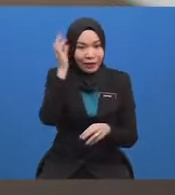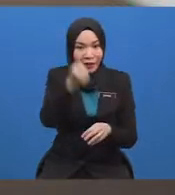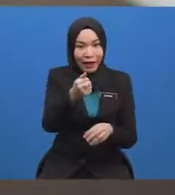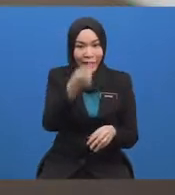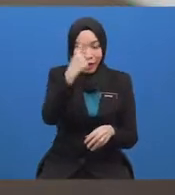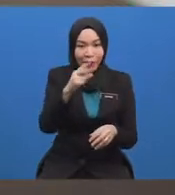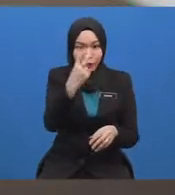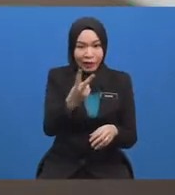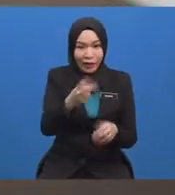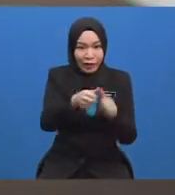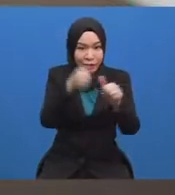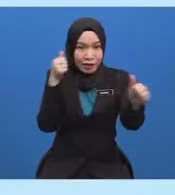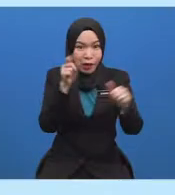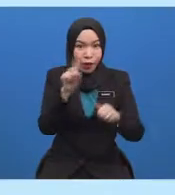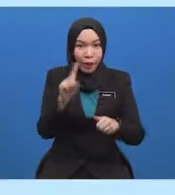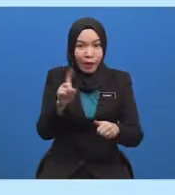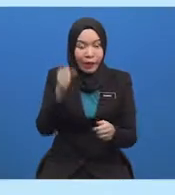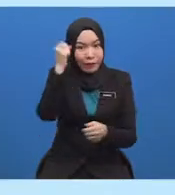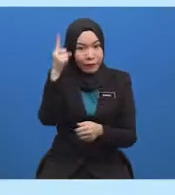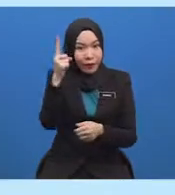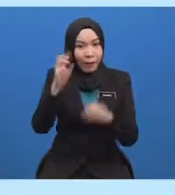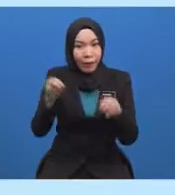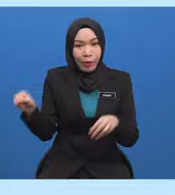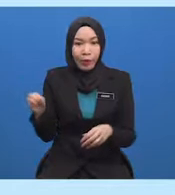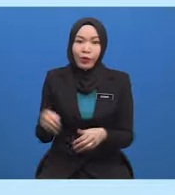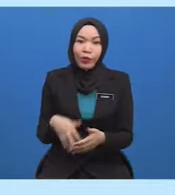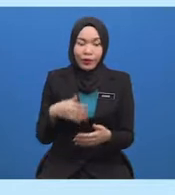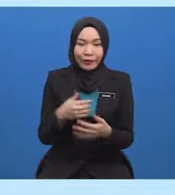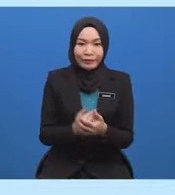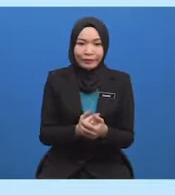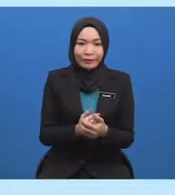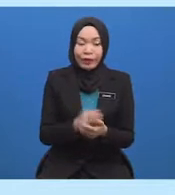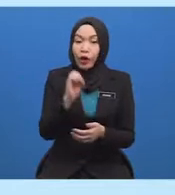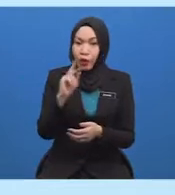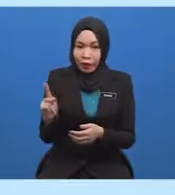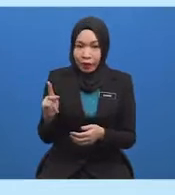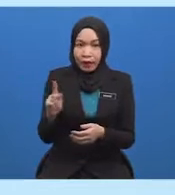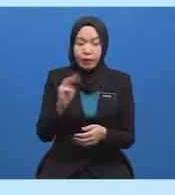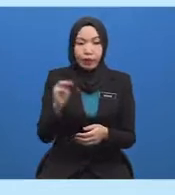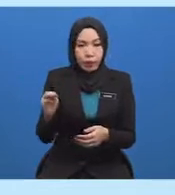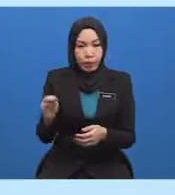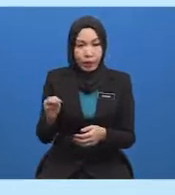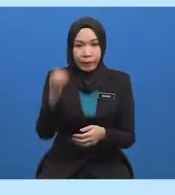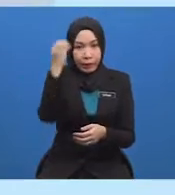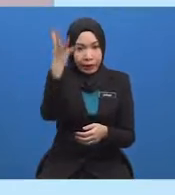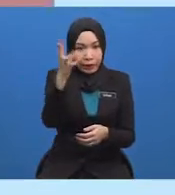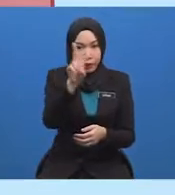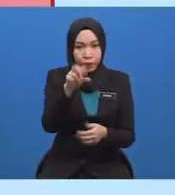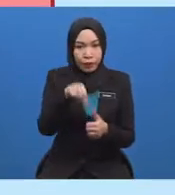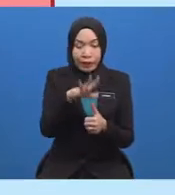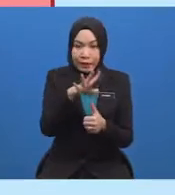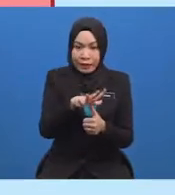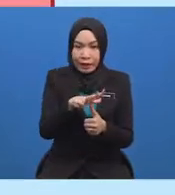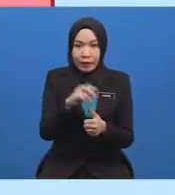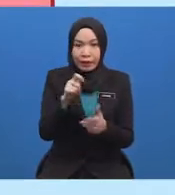pemahaman murid setakat ini Oke murid-murid-nya tekan Duo kesan terhadap